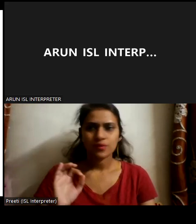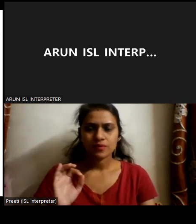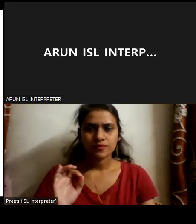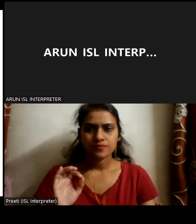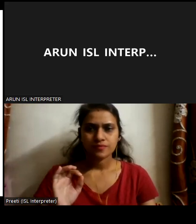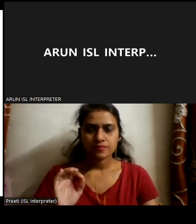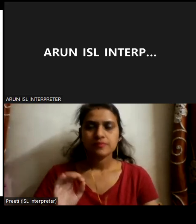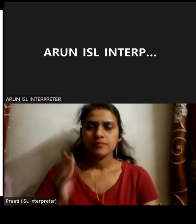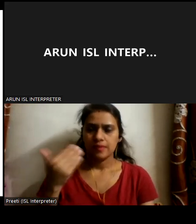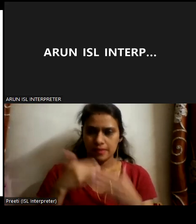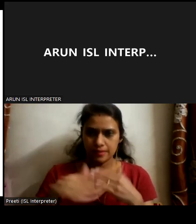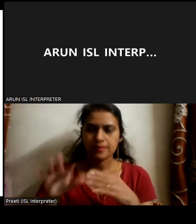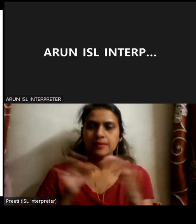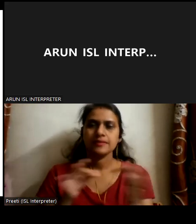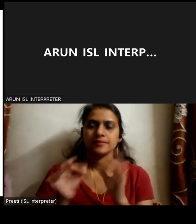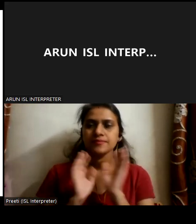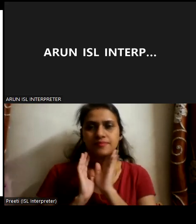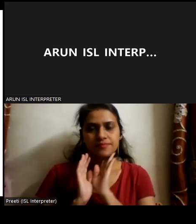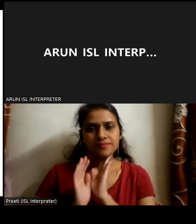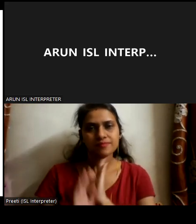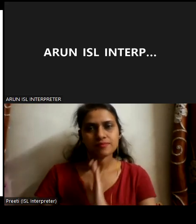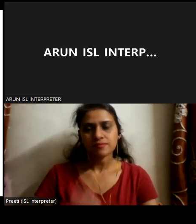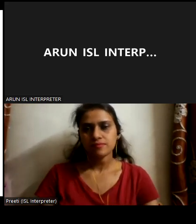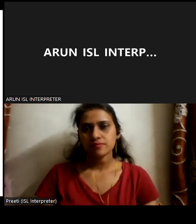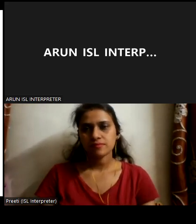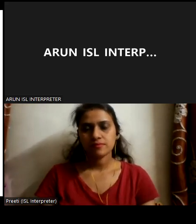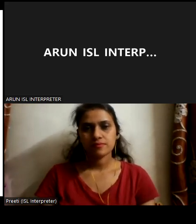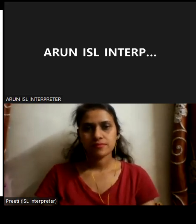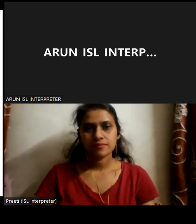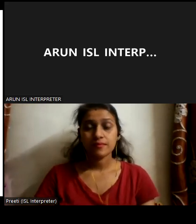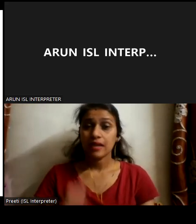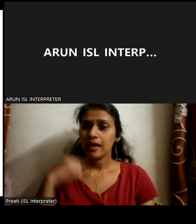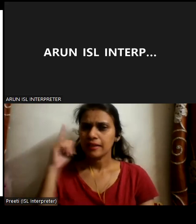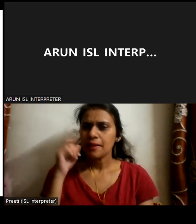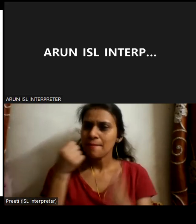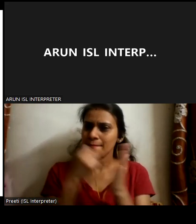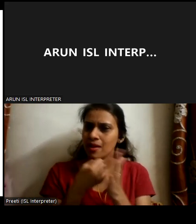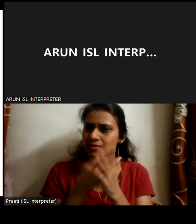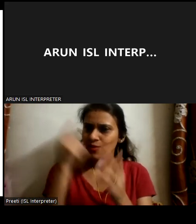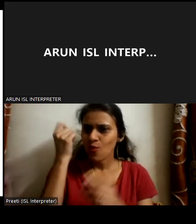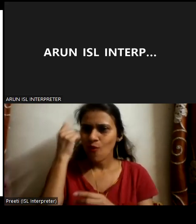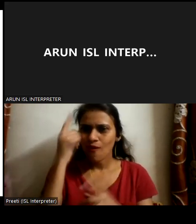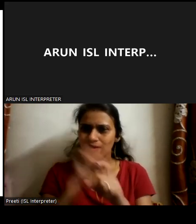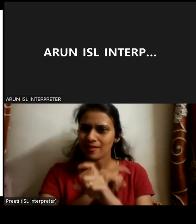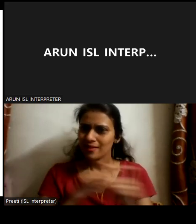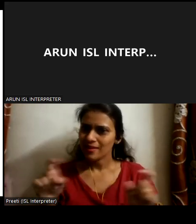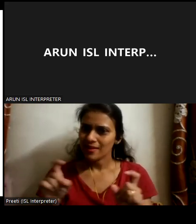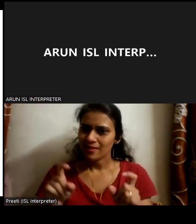समझते हैं. ठीक है? आई होप द बेसिक कंसेप्ट इज क्लियर फॉर ऑल ऑफ यू टिल नाउ.